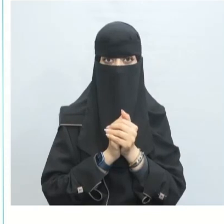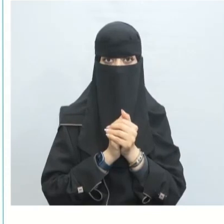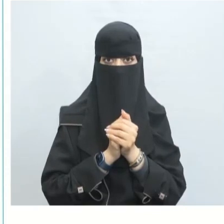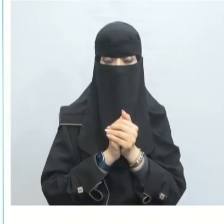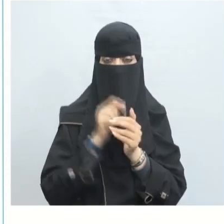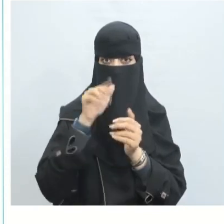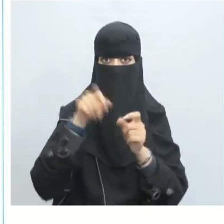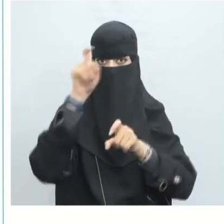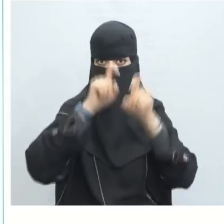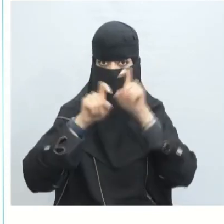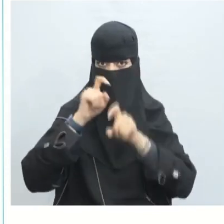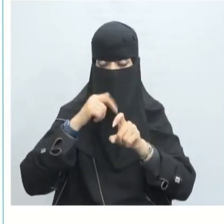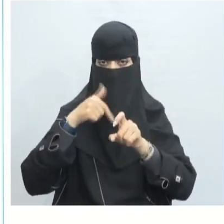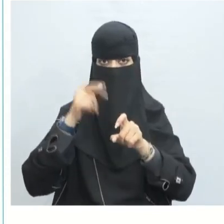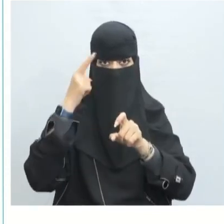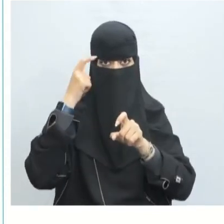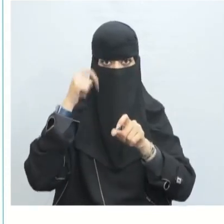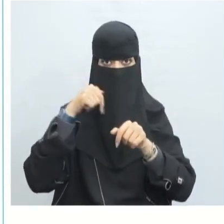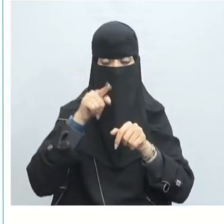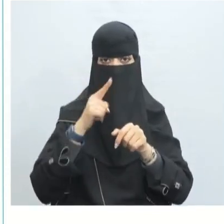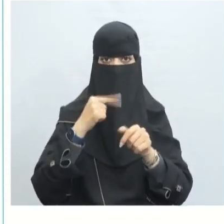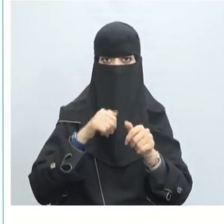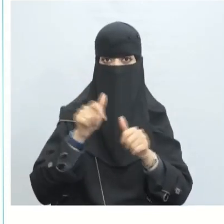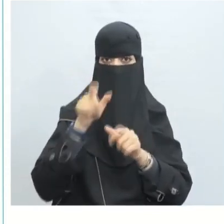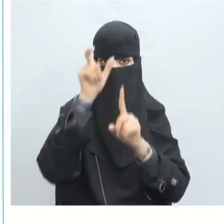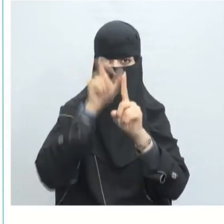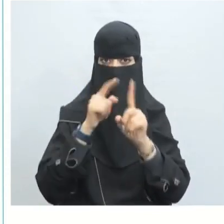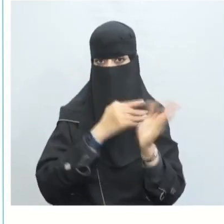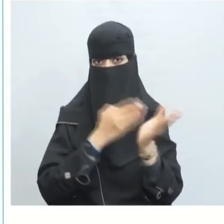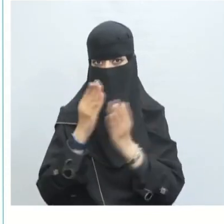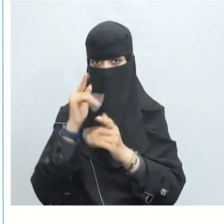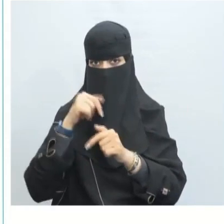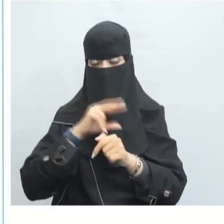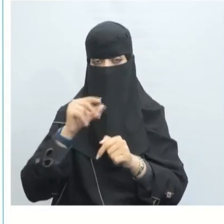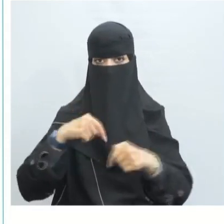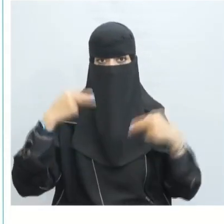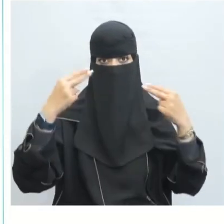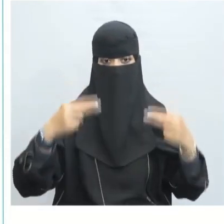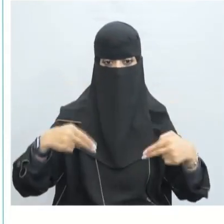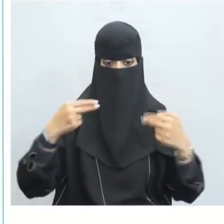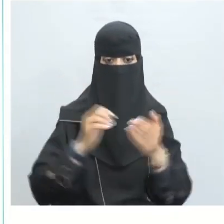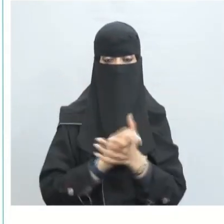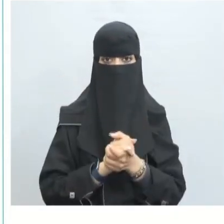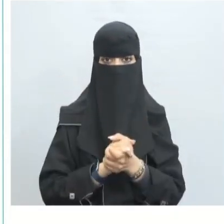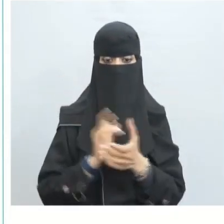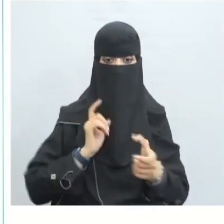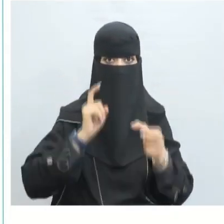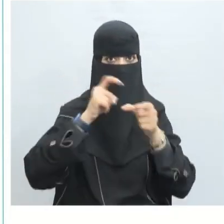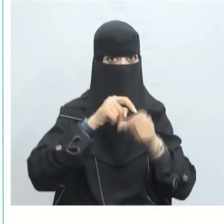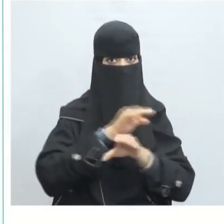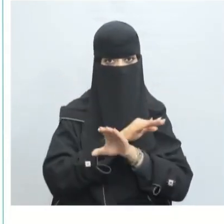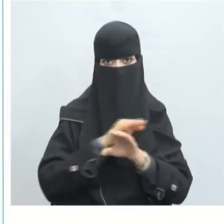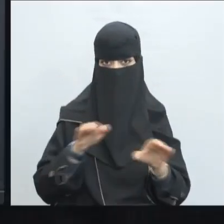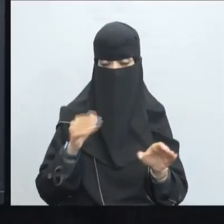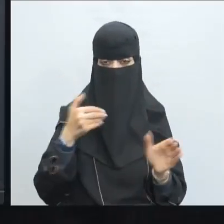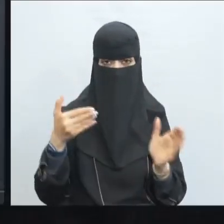عمل استبانات واستطلاعات لمعرفه انطباع الاشخاص عن الحضور لمثل هذه الفعاليات الى هنا اعزائي